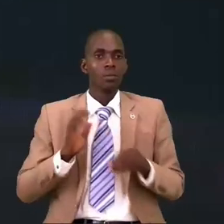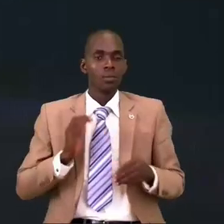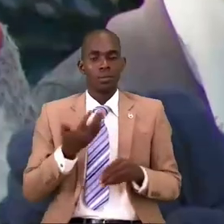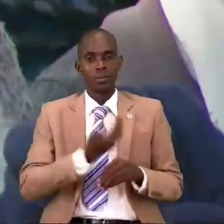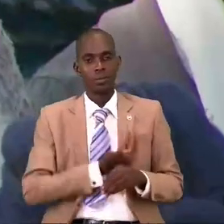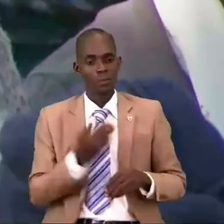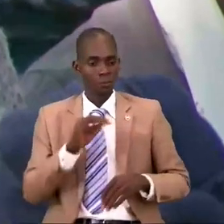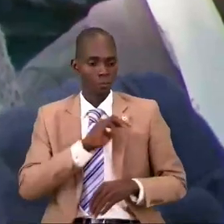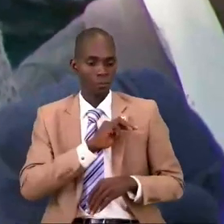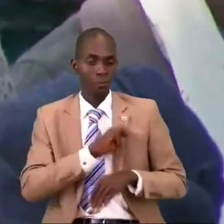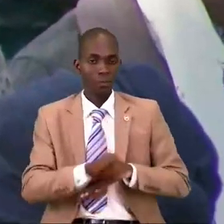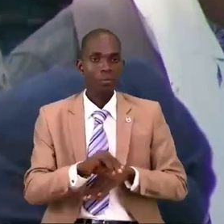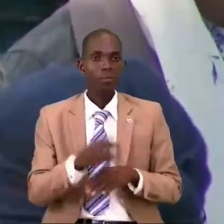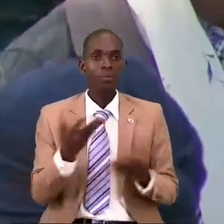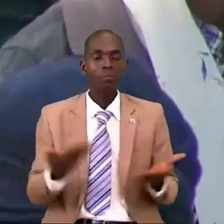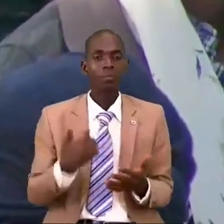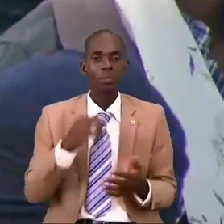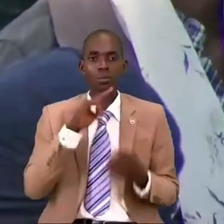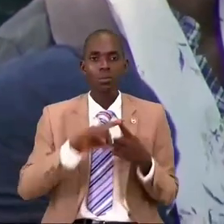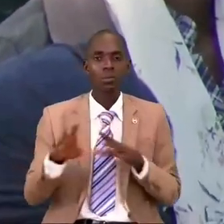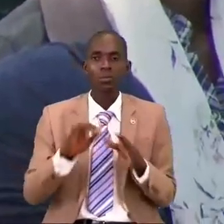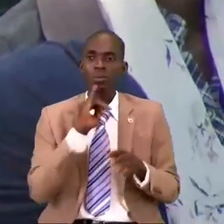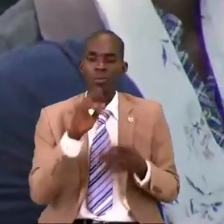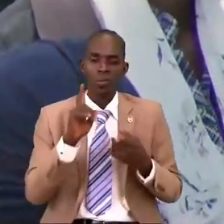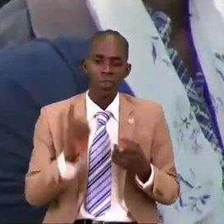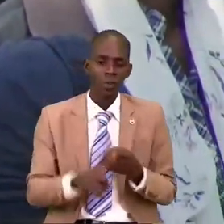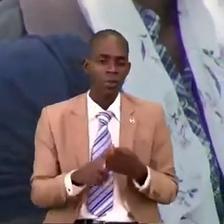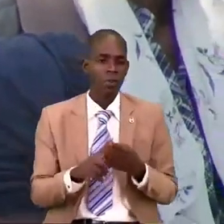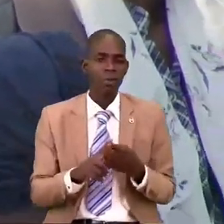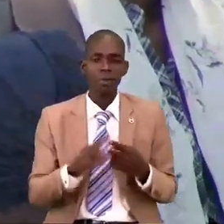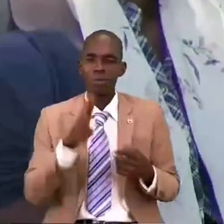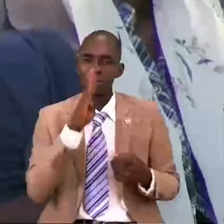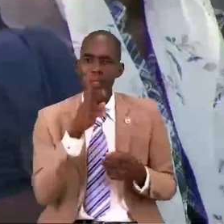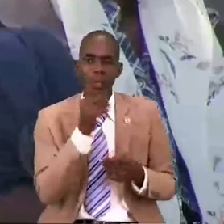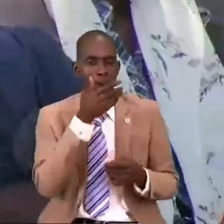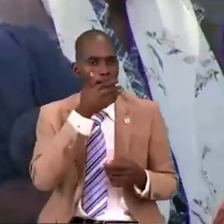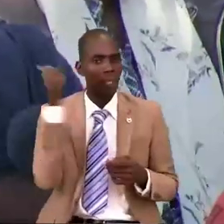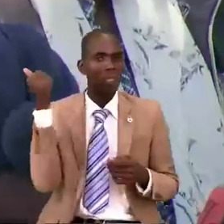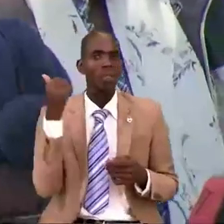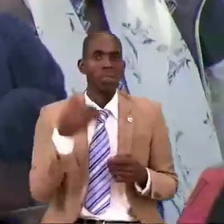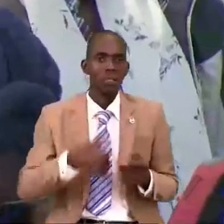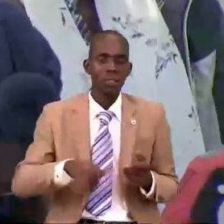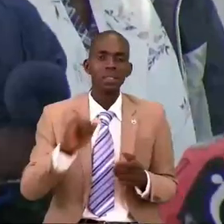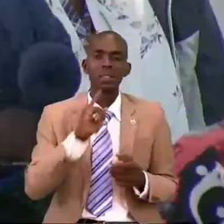Oui, s'il n'a pas combattu sur les règles, il ne sera pas couronné. Deuxième élément